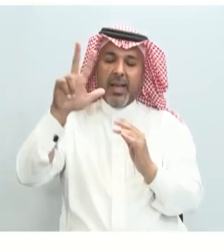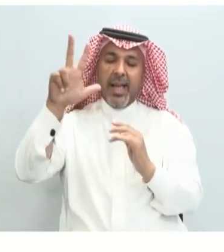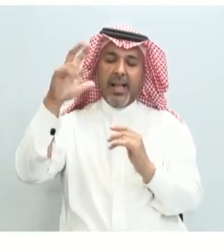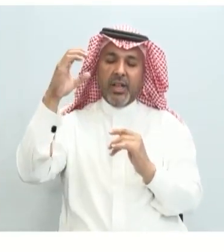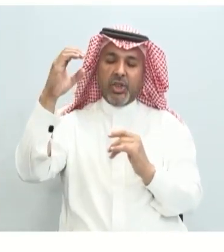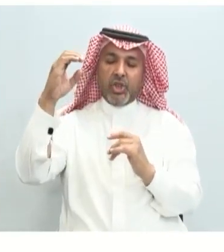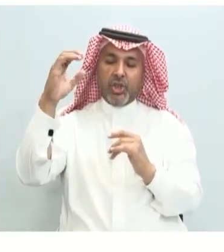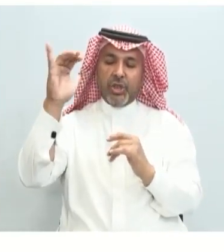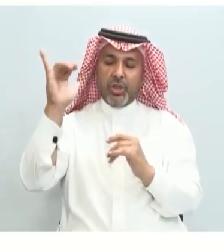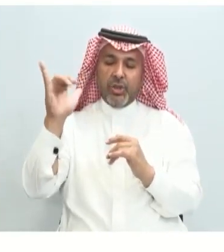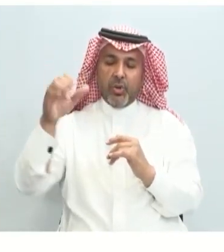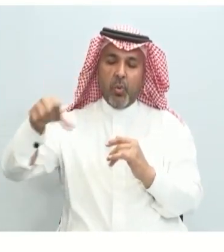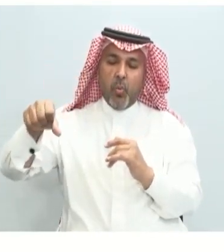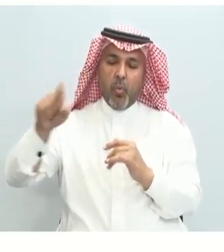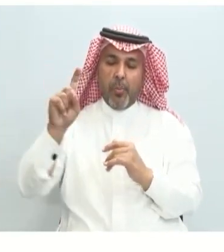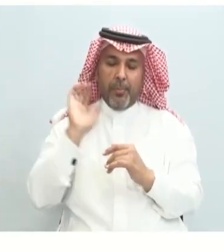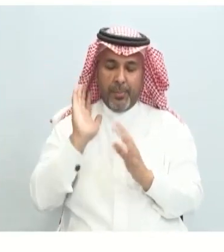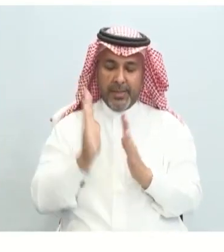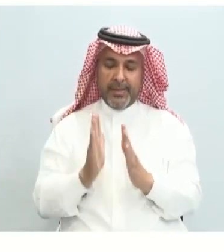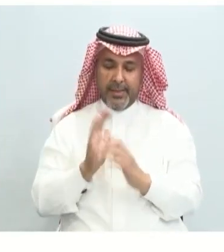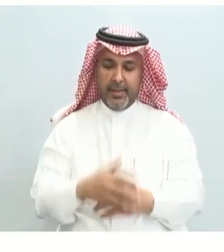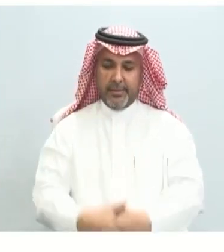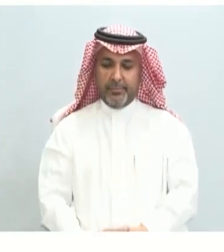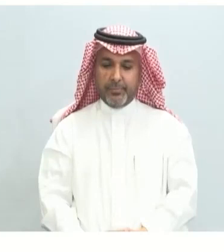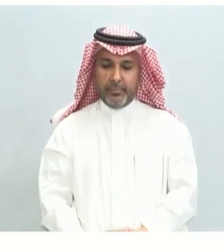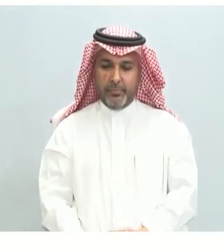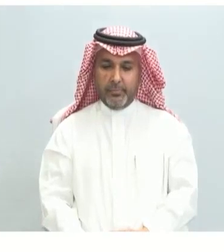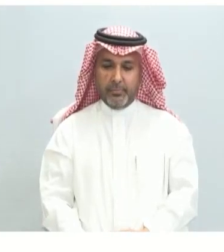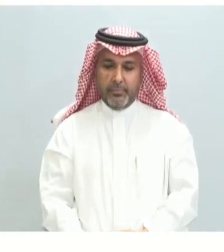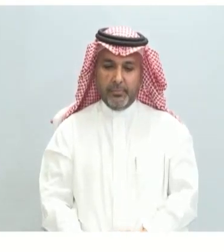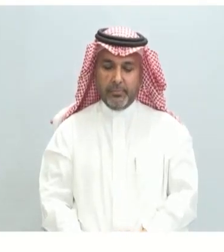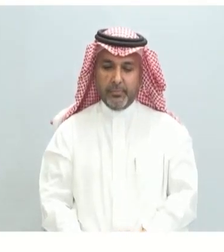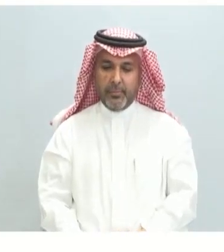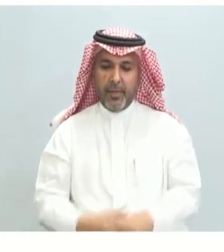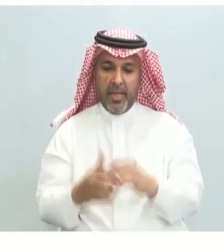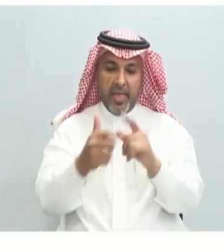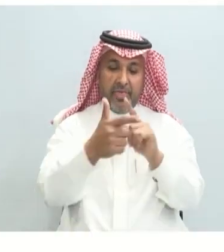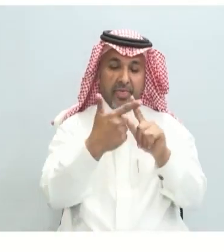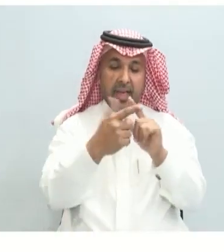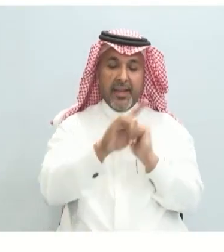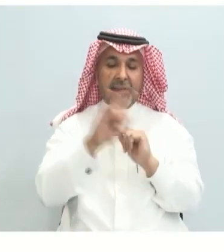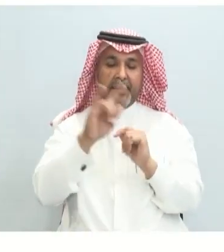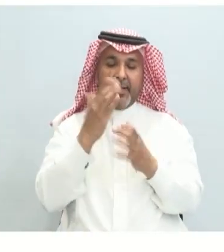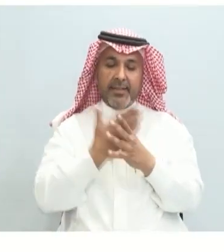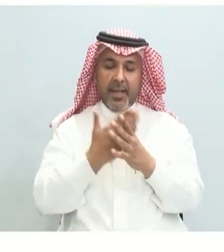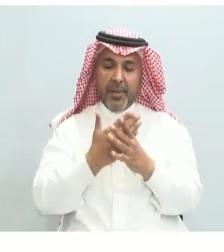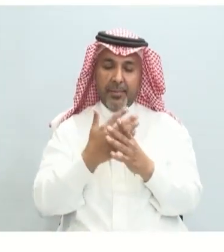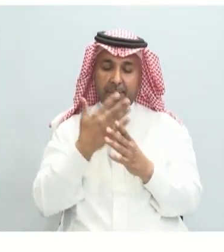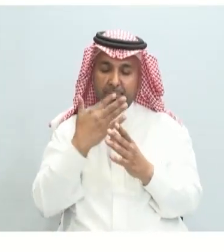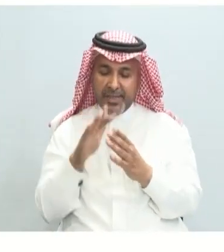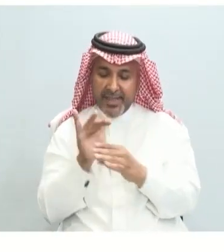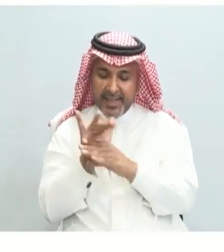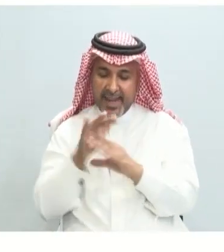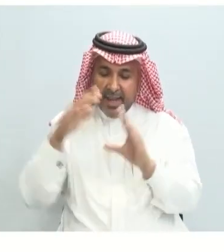بستخدمه اما قانون الجيوب فلا استخدمه في هذه الحاله لاني انا ابغى الحين اجيب اللي هو في البدايه